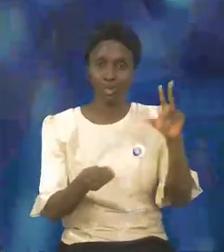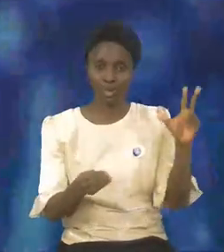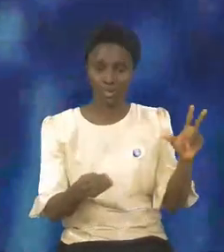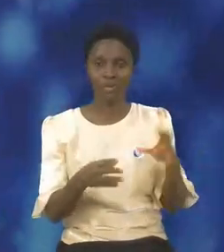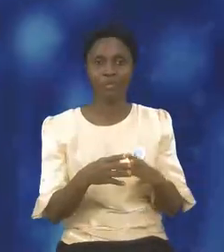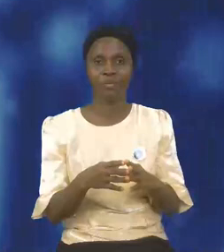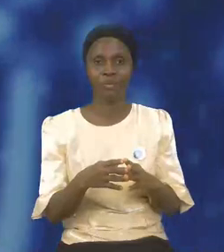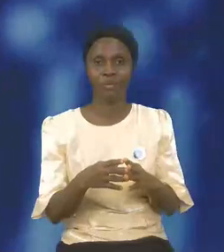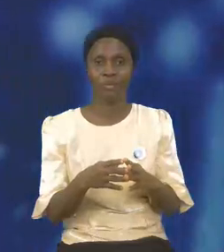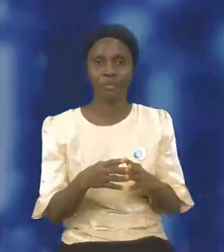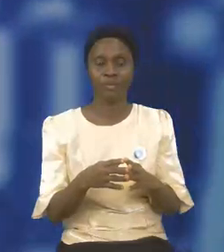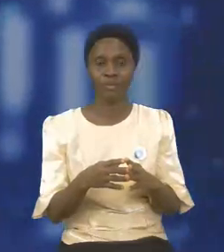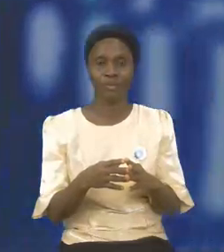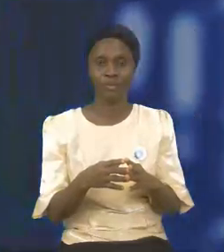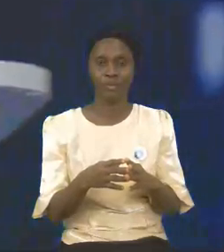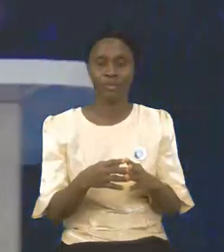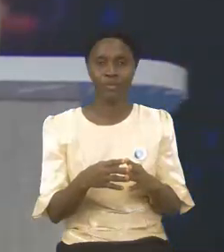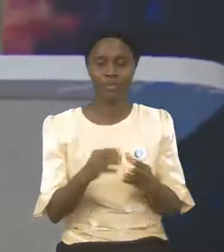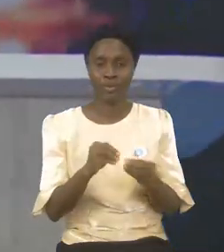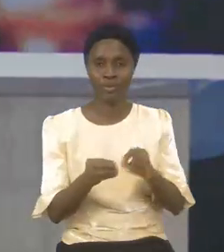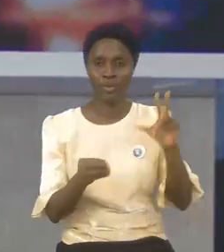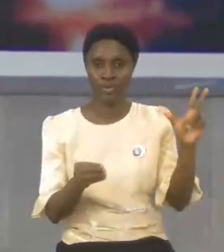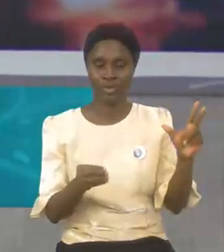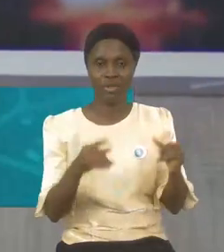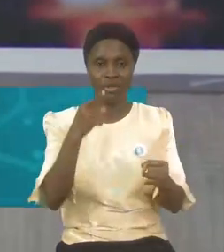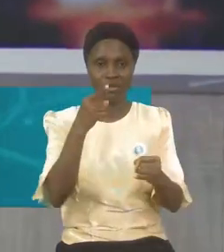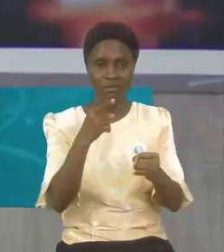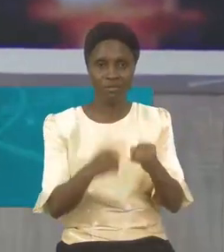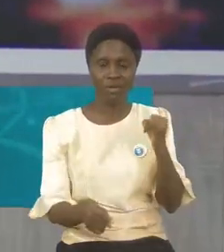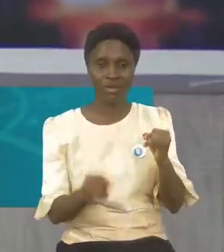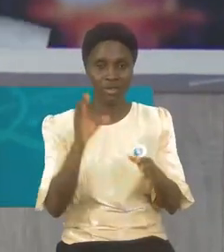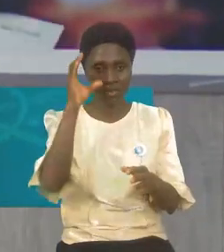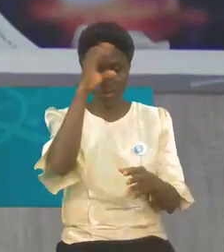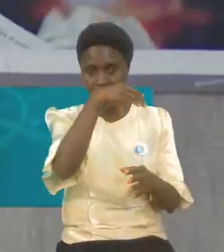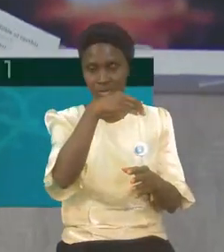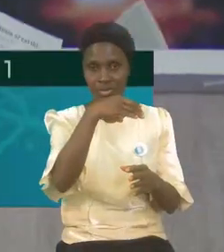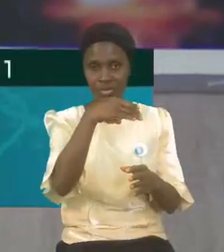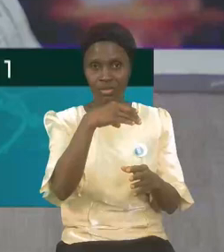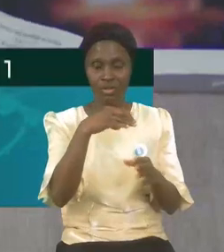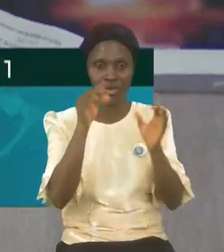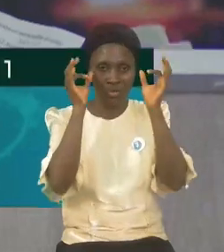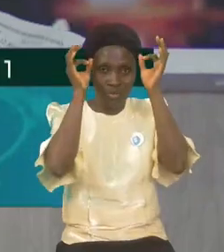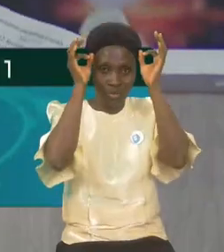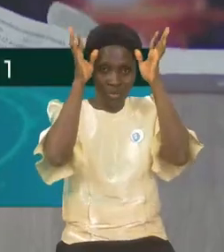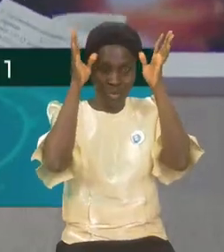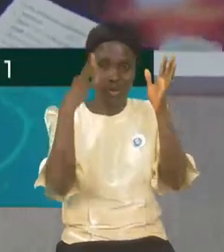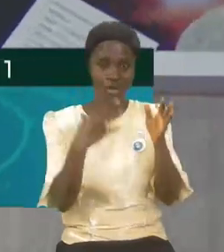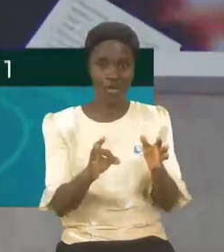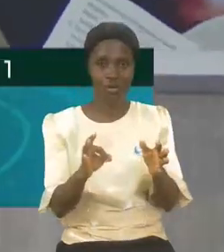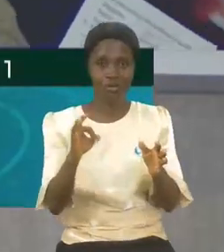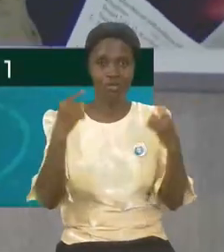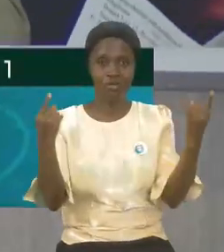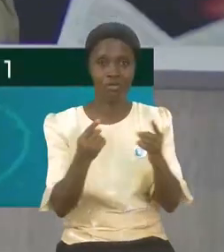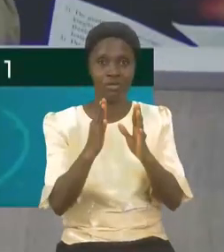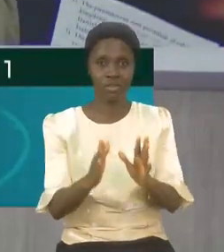et la foulera et la brisera. Numéro 3 ici, nous voyons la fin de la